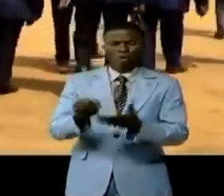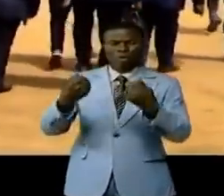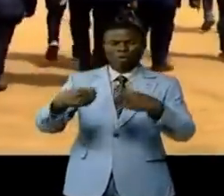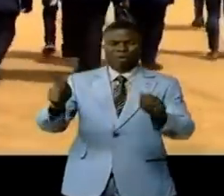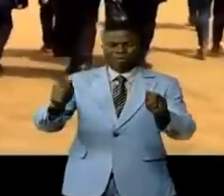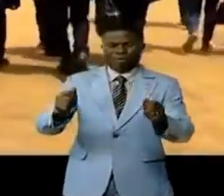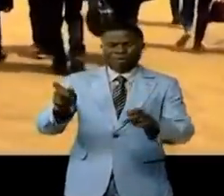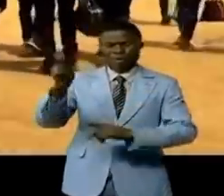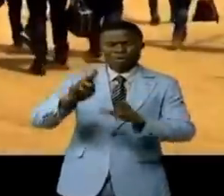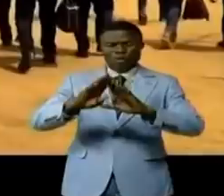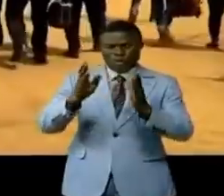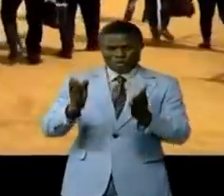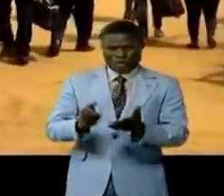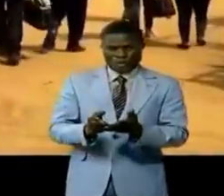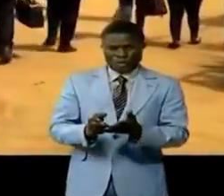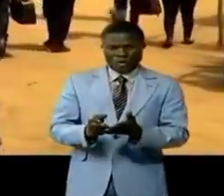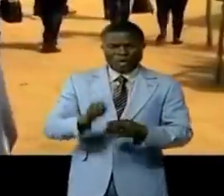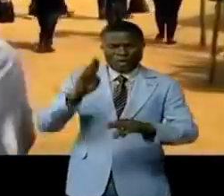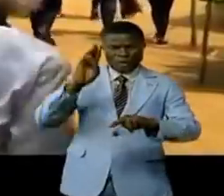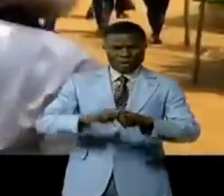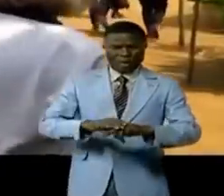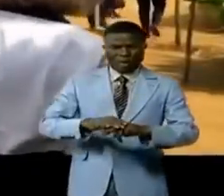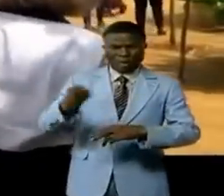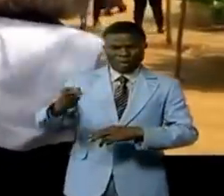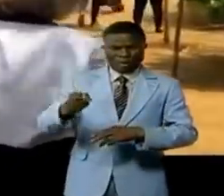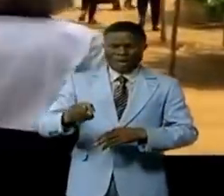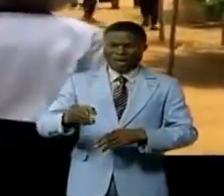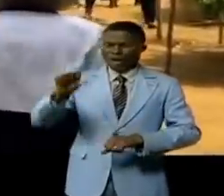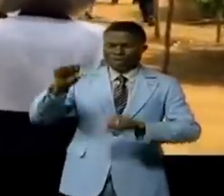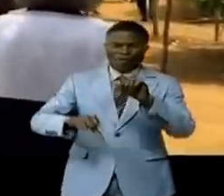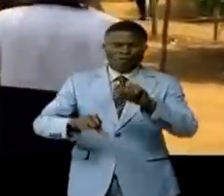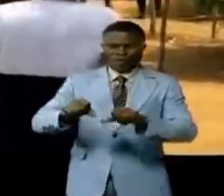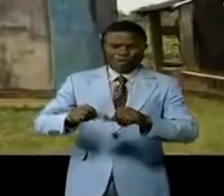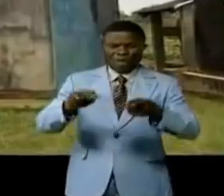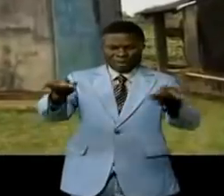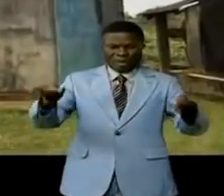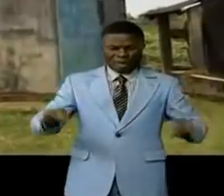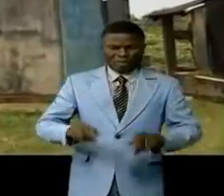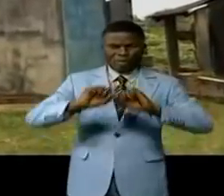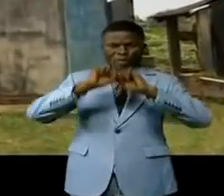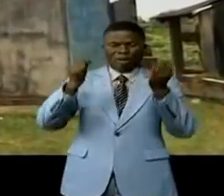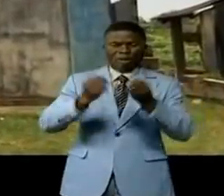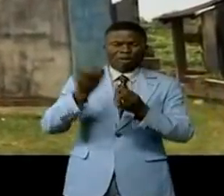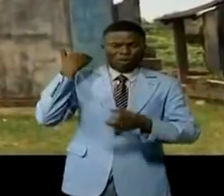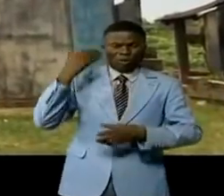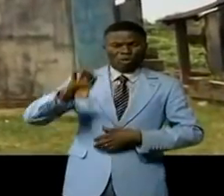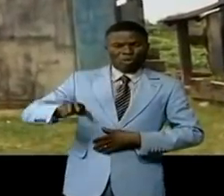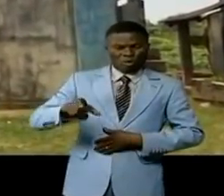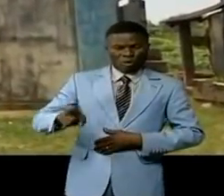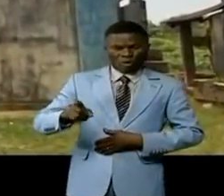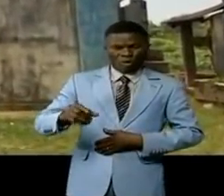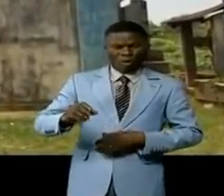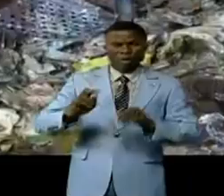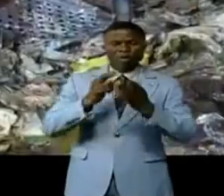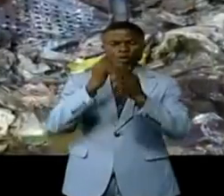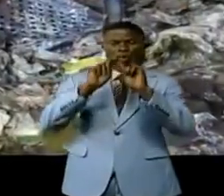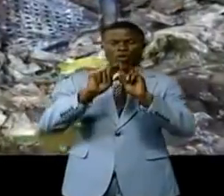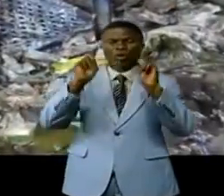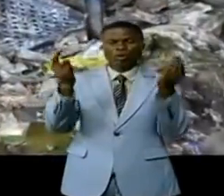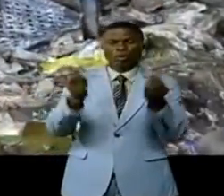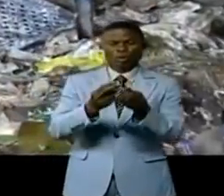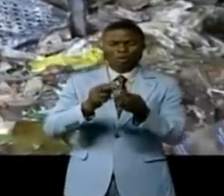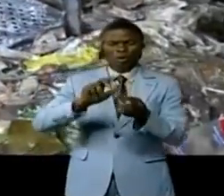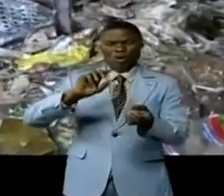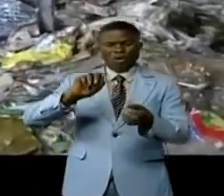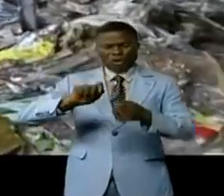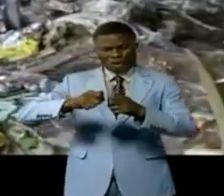la population qui occupe aujourd'hui illégalement les sites de la régie des eaux. Son usine labo a été